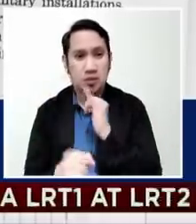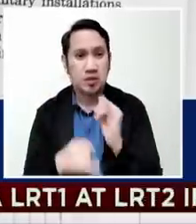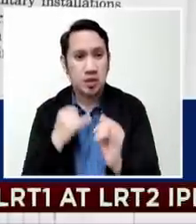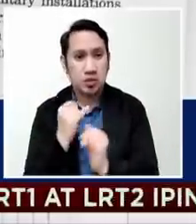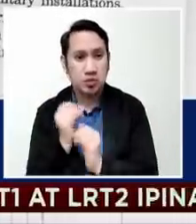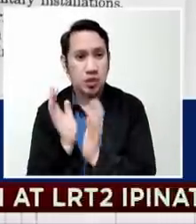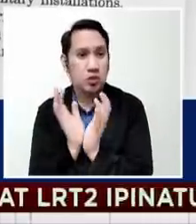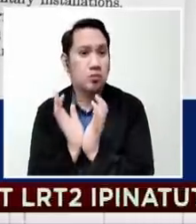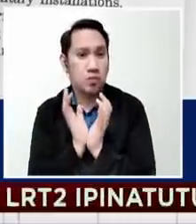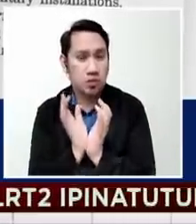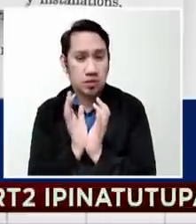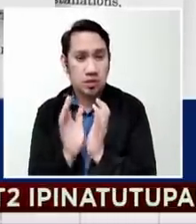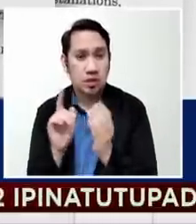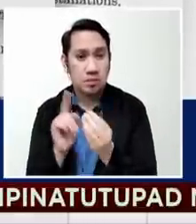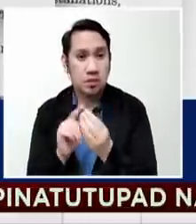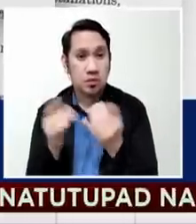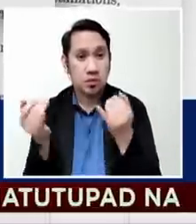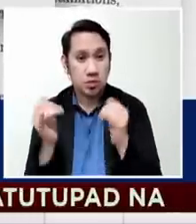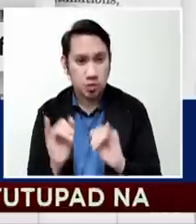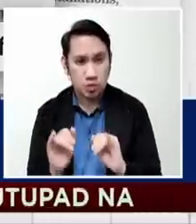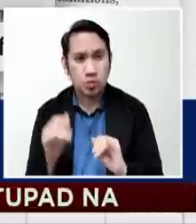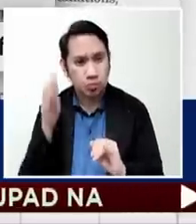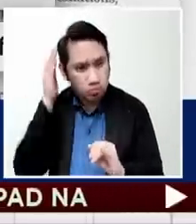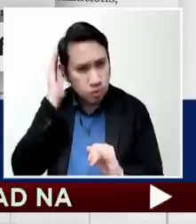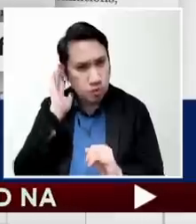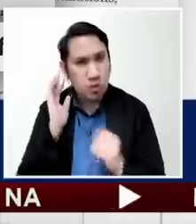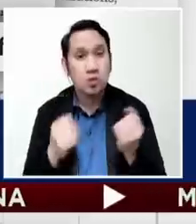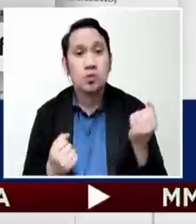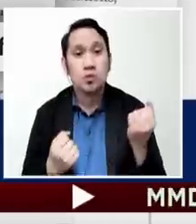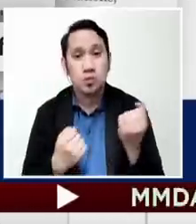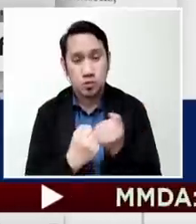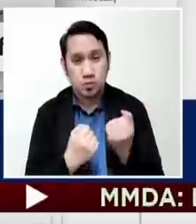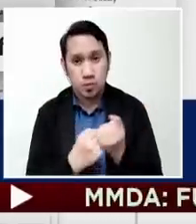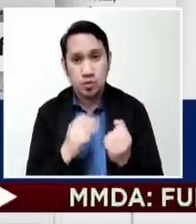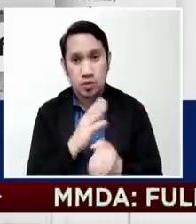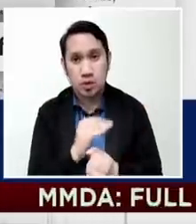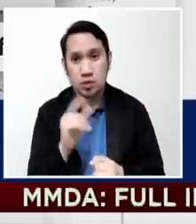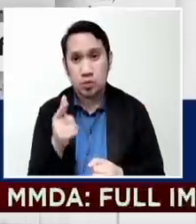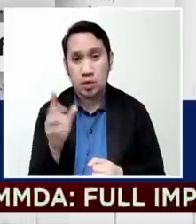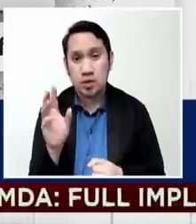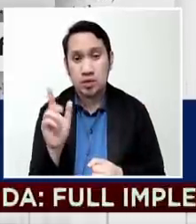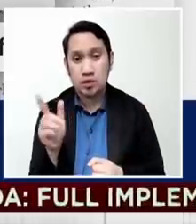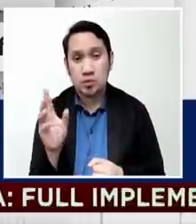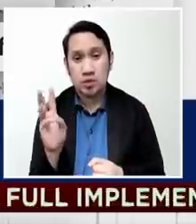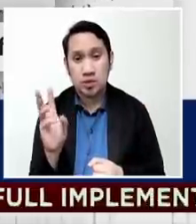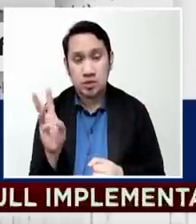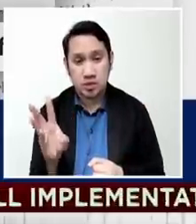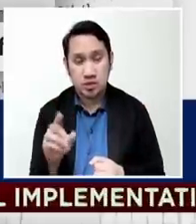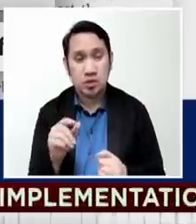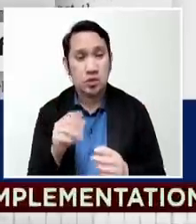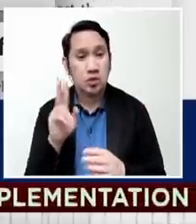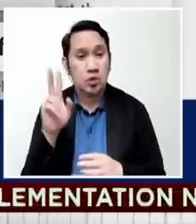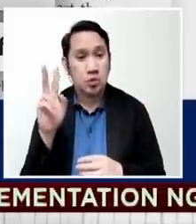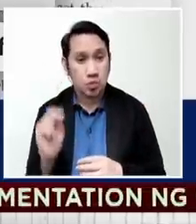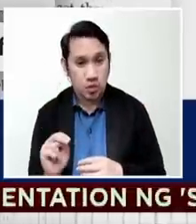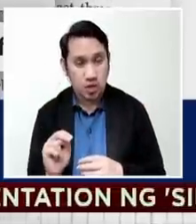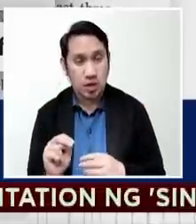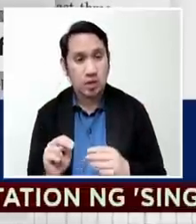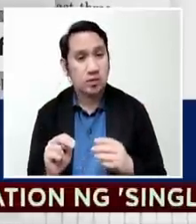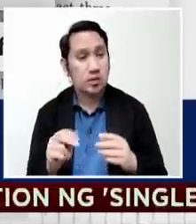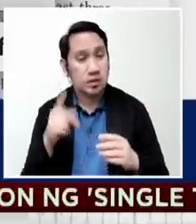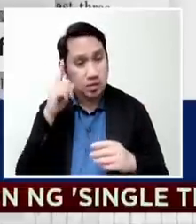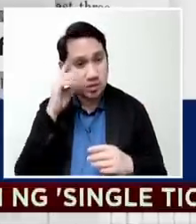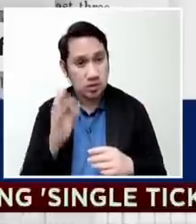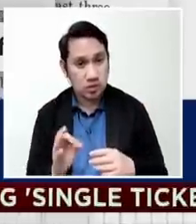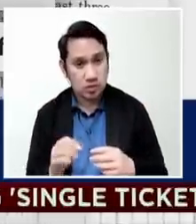para makakalap ng suporta sa ibang bansa at maipatupad ang 2016 UN Arbitral Tribunal ruling na kumikilala sa